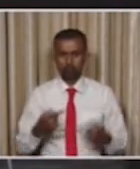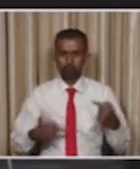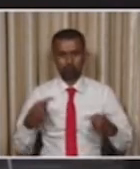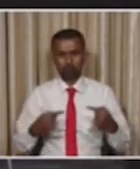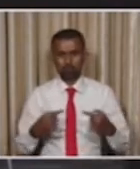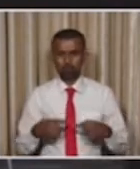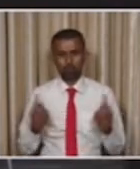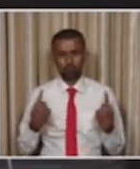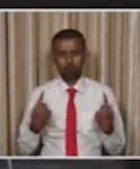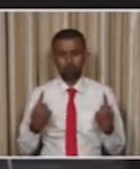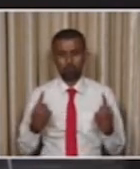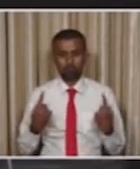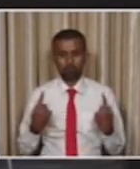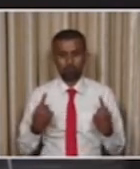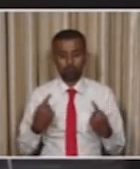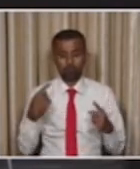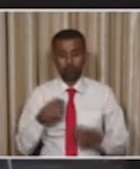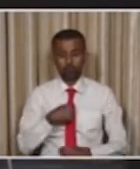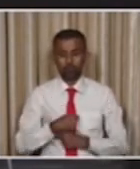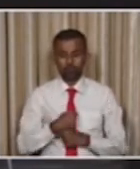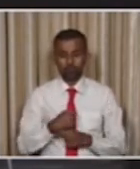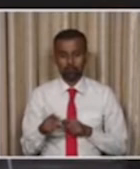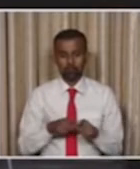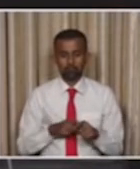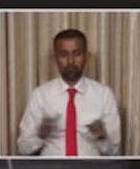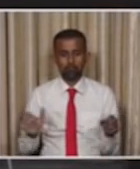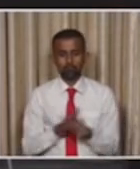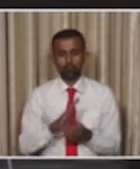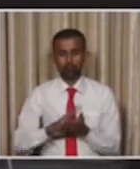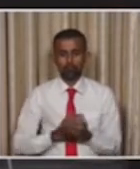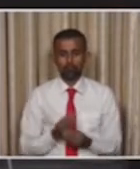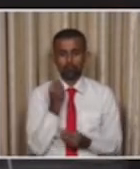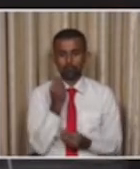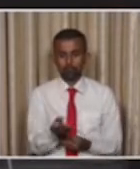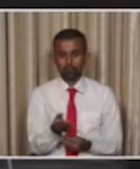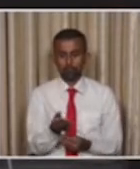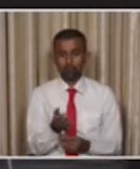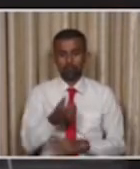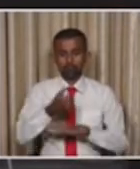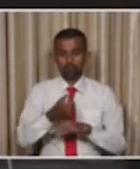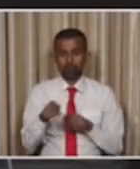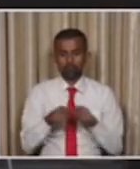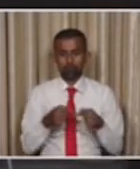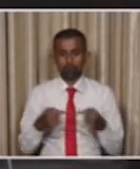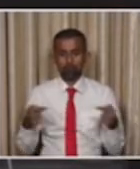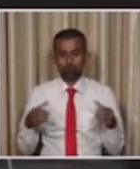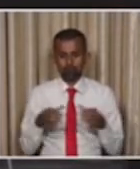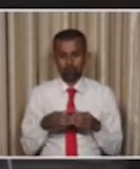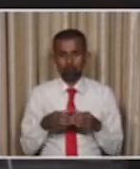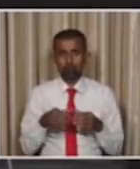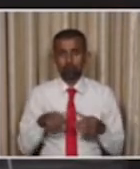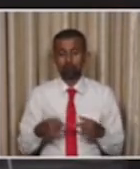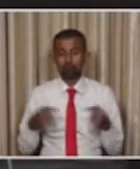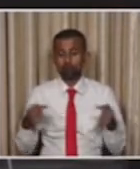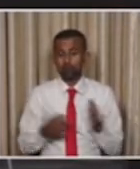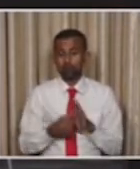ඒක වෙනම කාරණයක්. නමුත් ඒ සඳහා අපි රජයක් හැටියට පූර්ණ සහයෝගය දීලා තියෙනවා. ඔබතුමා සභාපතිවරයා හැටියට විපක්ෂය ඔබතුමා විවාද කරන්න උත්සාහ